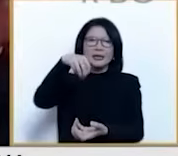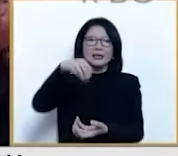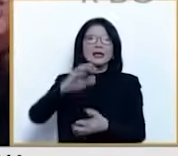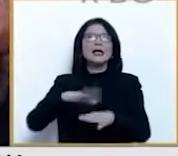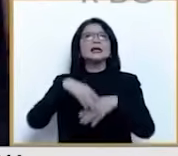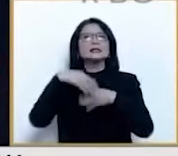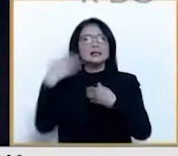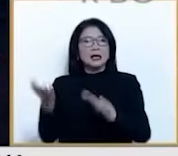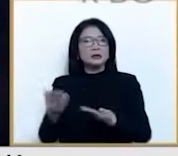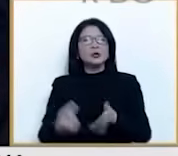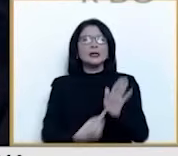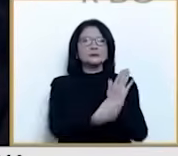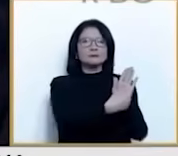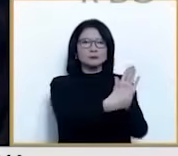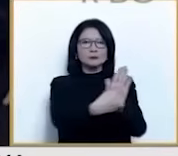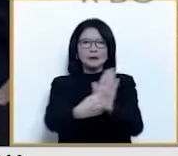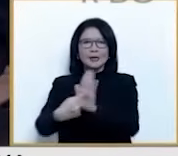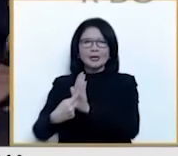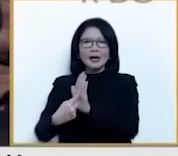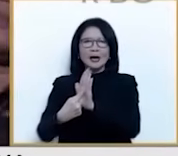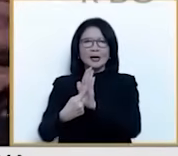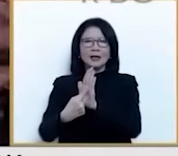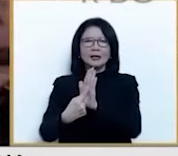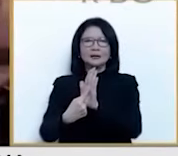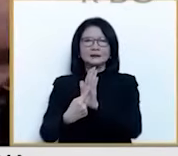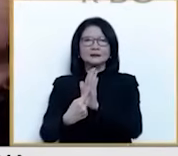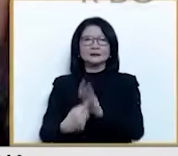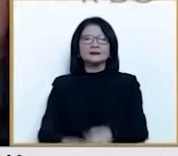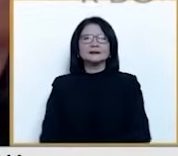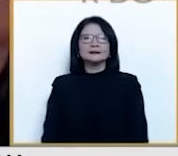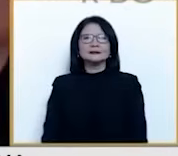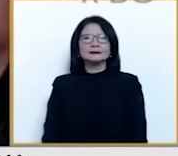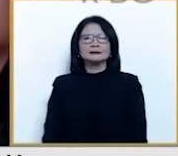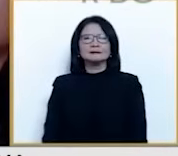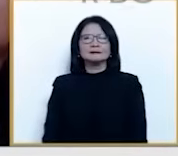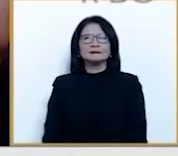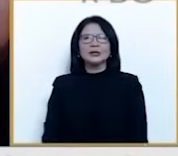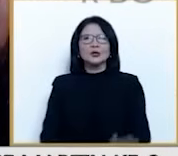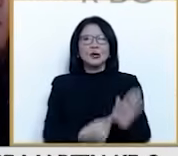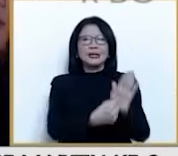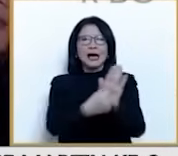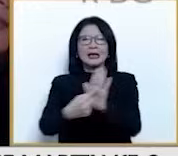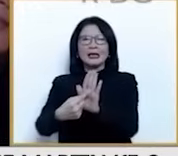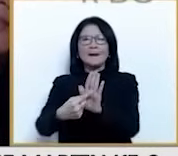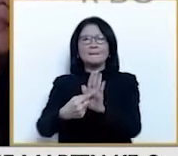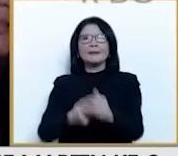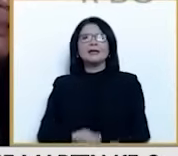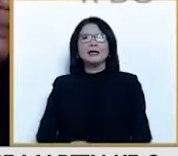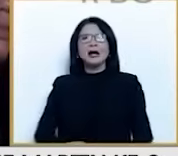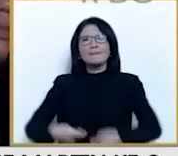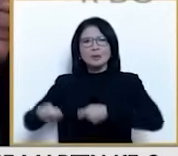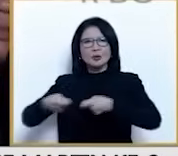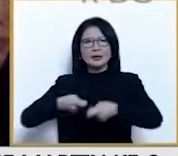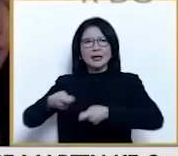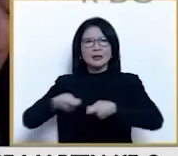mohon diperlihatkan ke kamera, hadirin, dan juga diperlihatkan kepada moderator. Kami persilakan